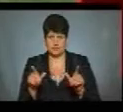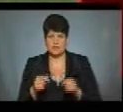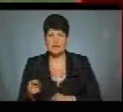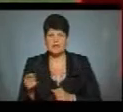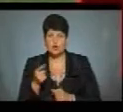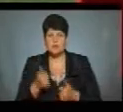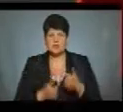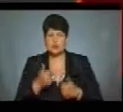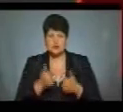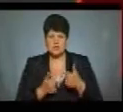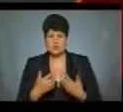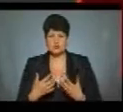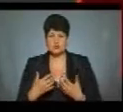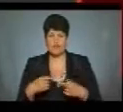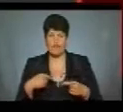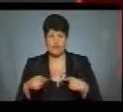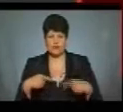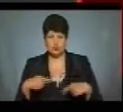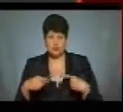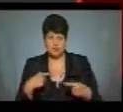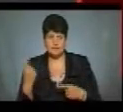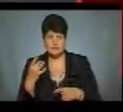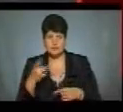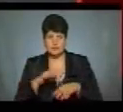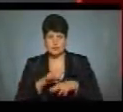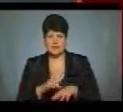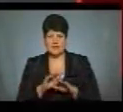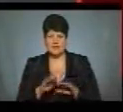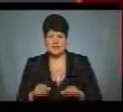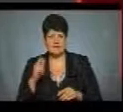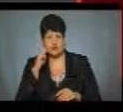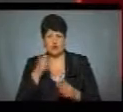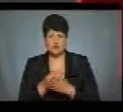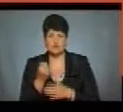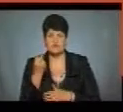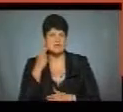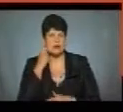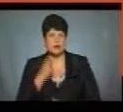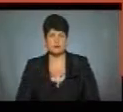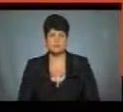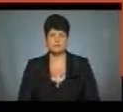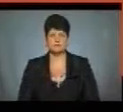Тернопільський турнір з дворового футболу вперше провели для дітей віком до 12 років.